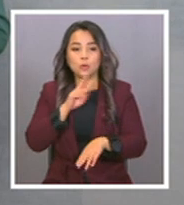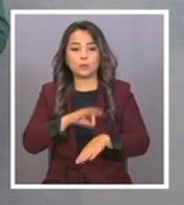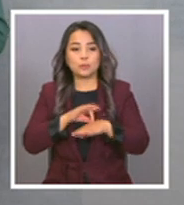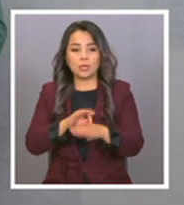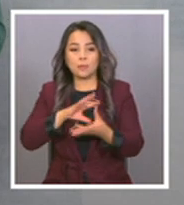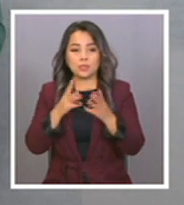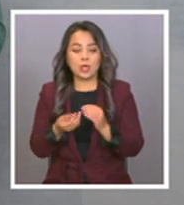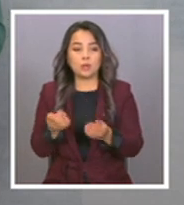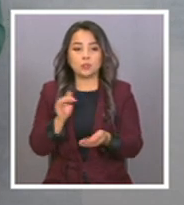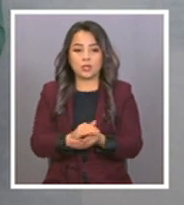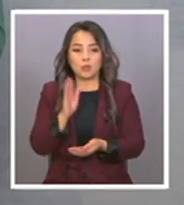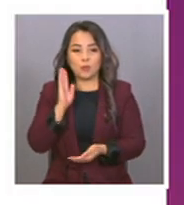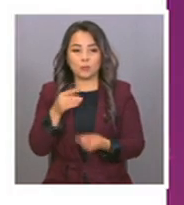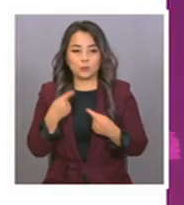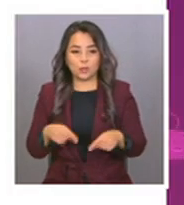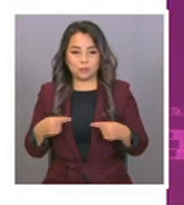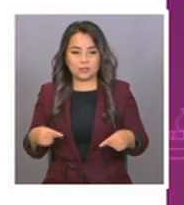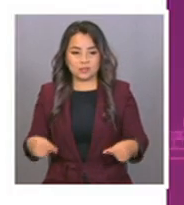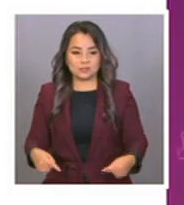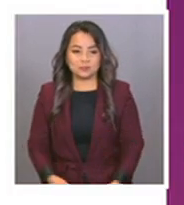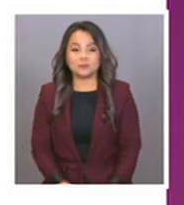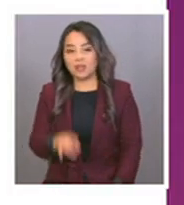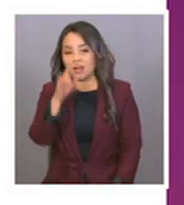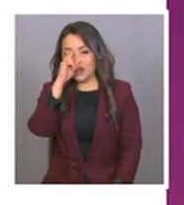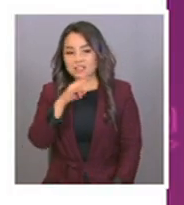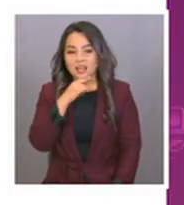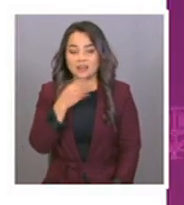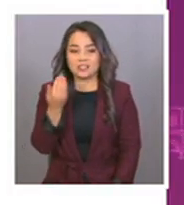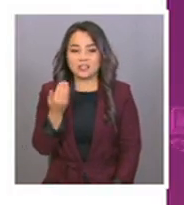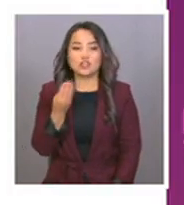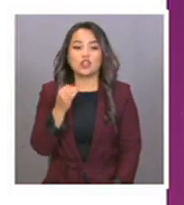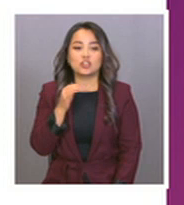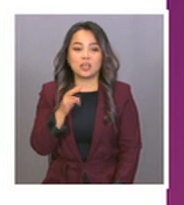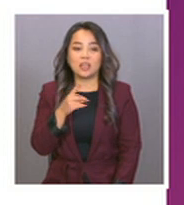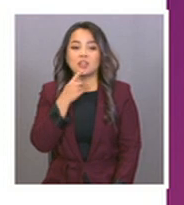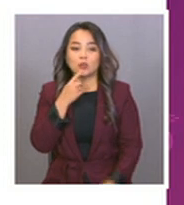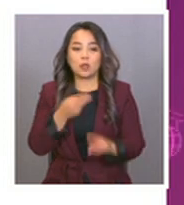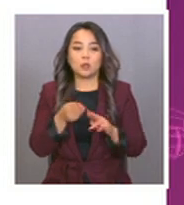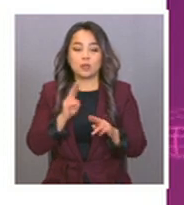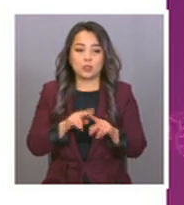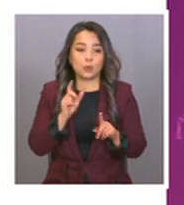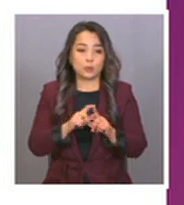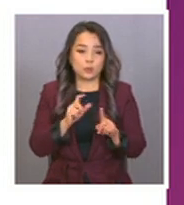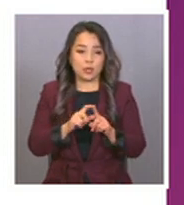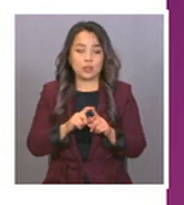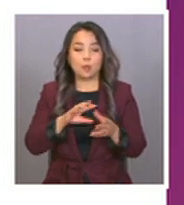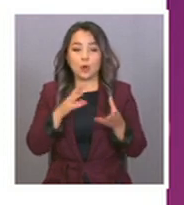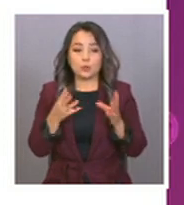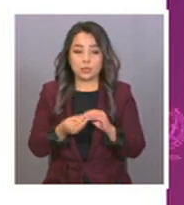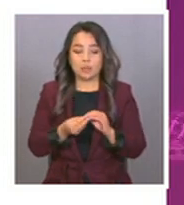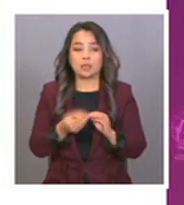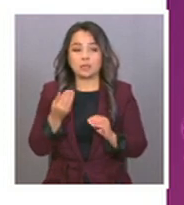түрлерімен танысайық. Қазақ шешендік сөздері мазмұнына қарай шешендік